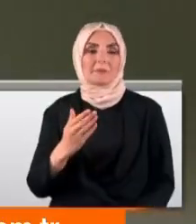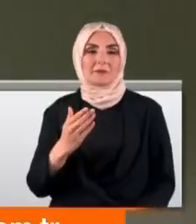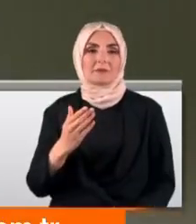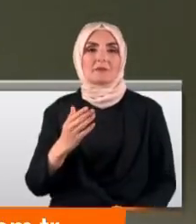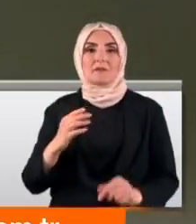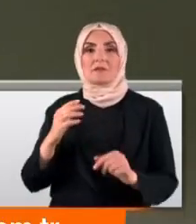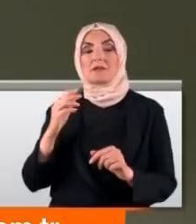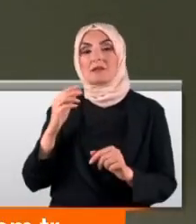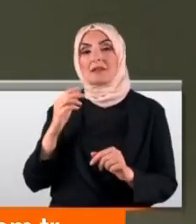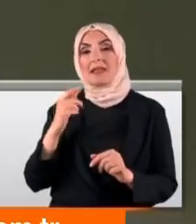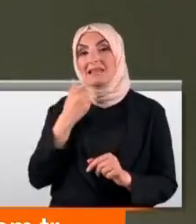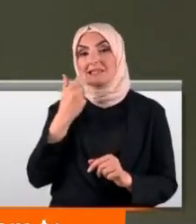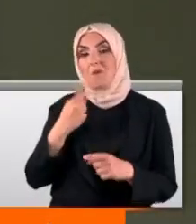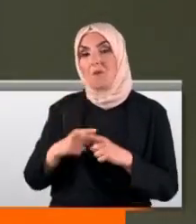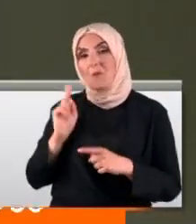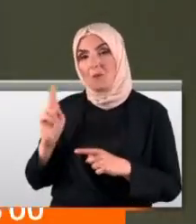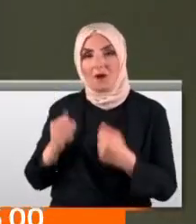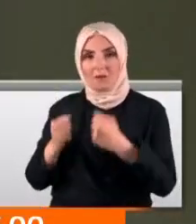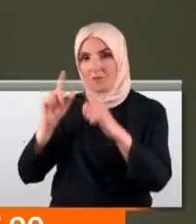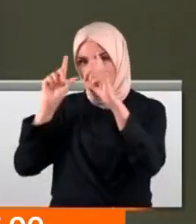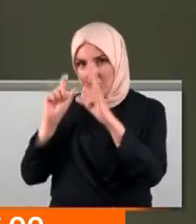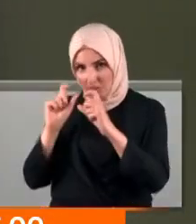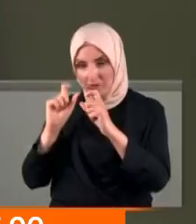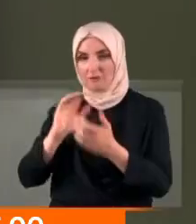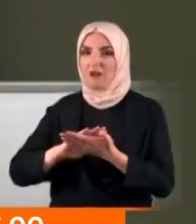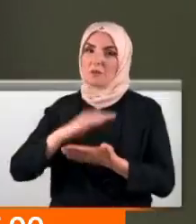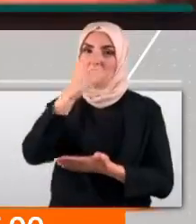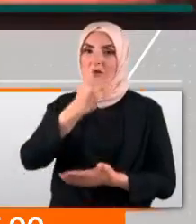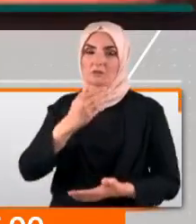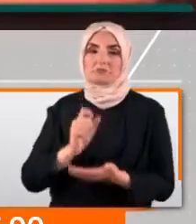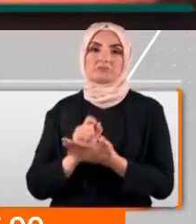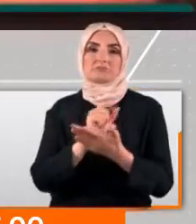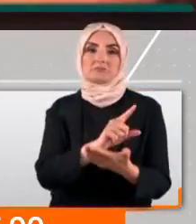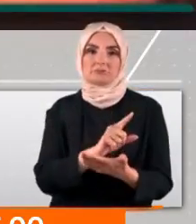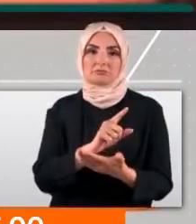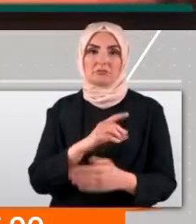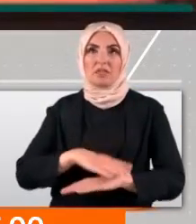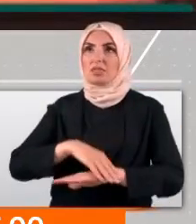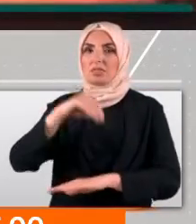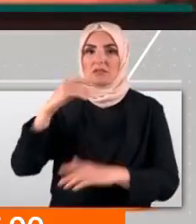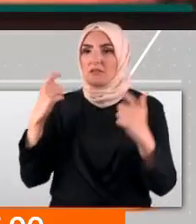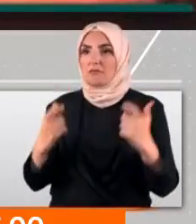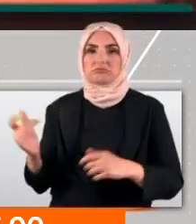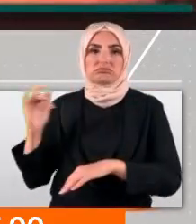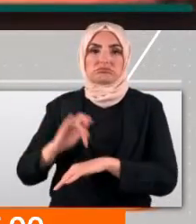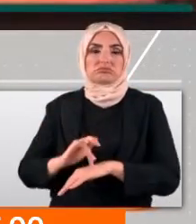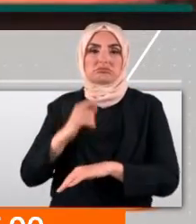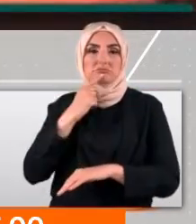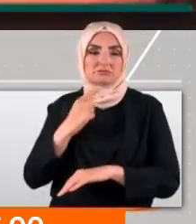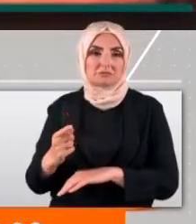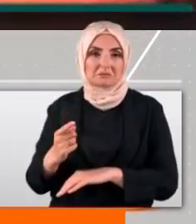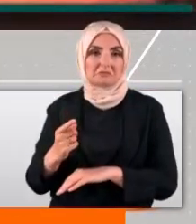katilinin aracının görüntüsünü çekip arkadaşına gönderdi. Dağın başındayız, biri bizi burada kesse kimsenin haberi olmayacak diye de